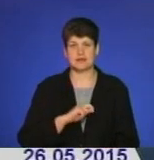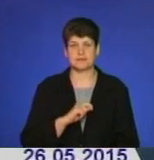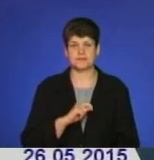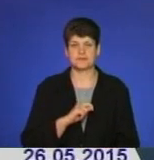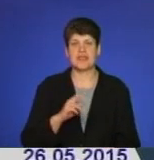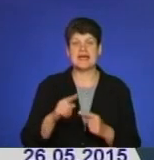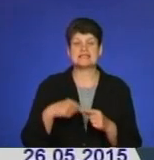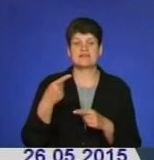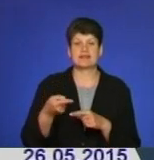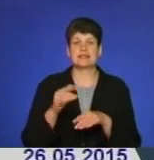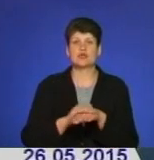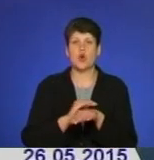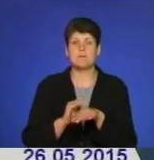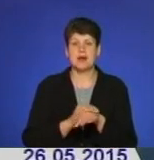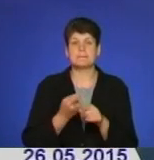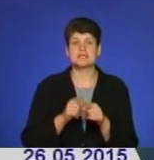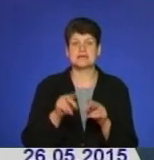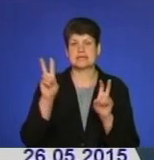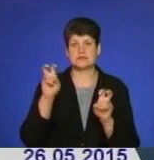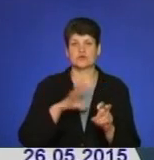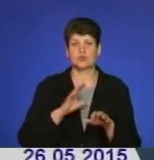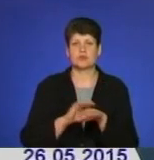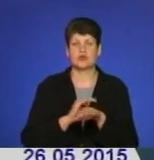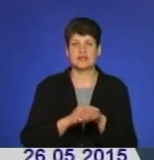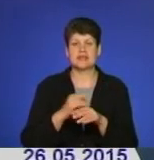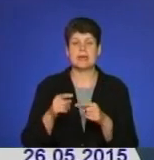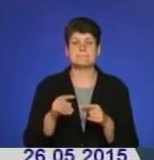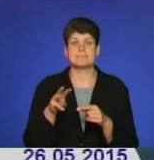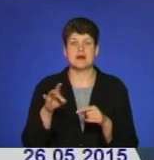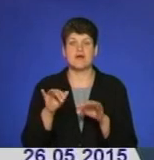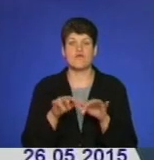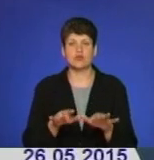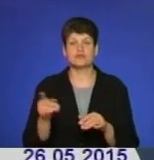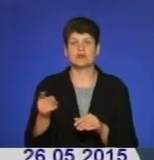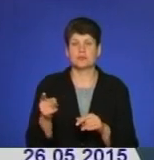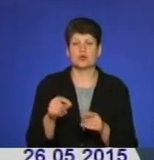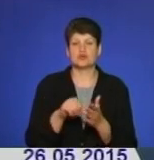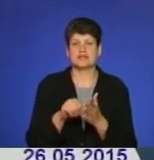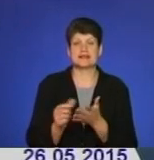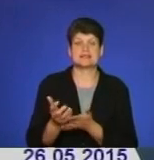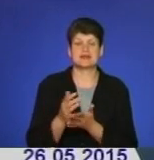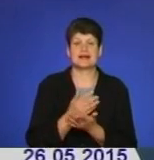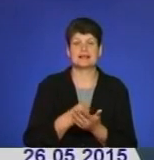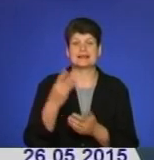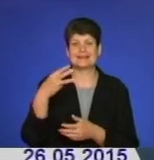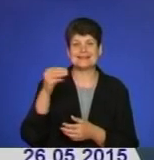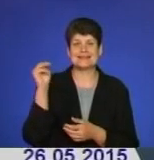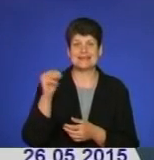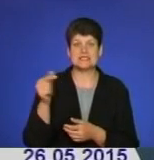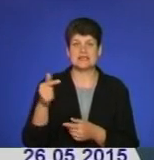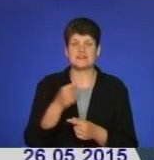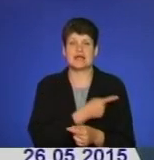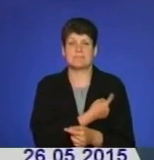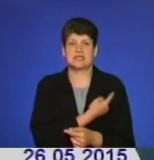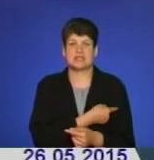Естафета добра під такою назвою відбувся благодійний марафон у Тернополі, учасники якого зібрали понад 30 тисяч гривень на медичне обладнання